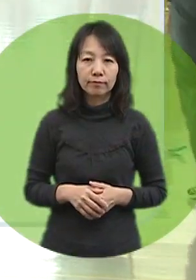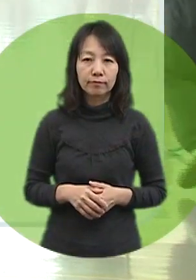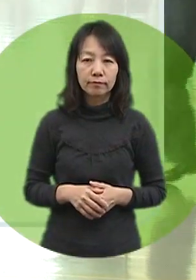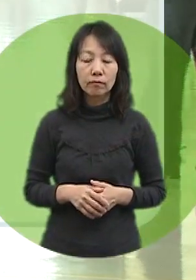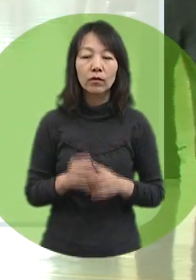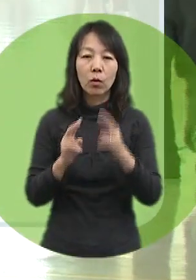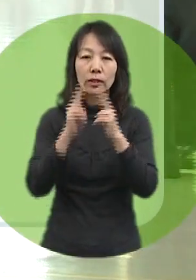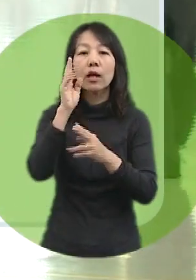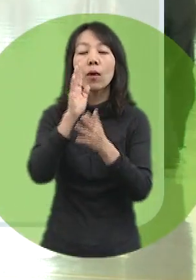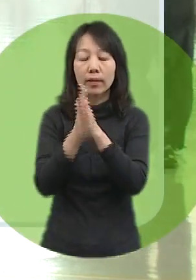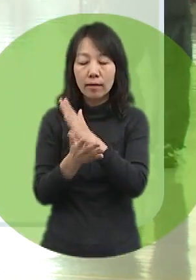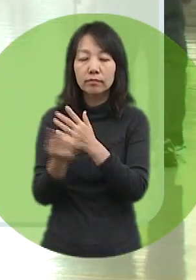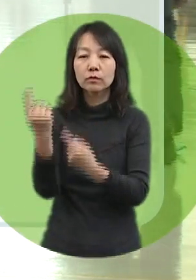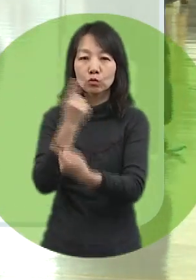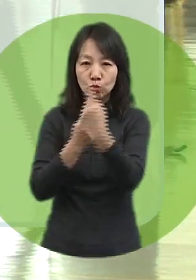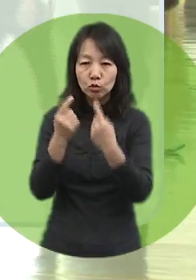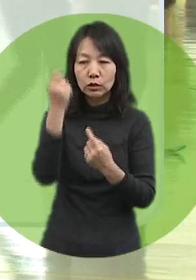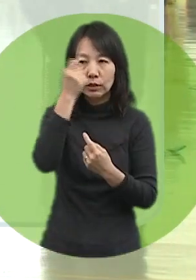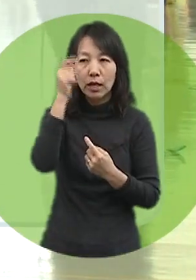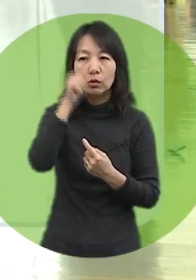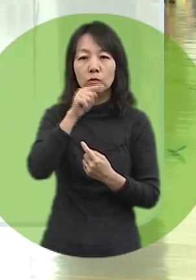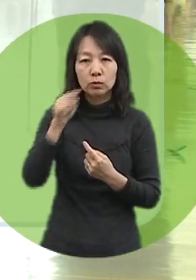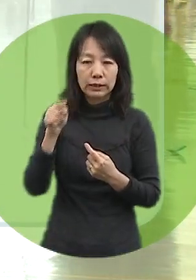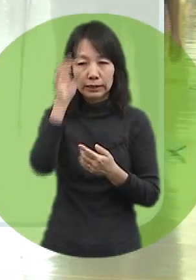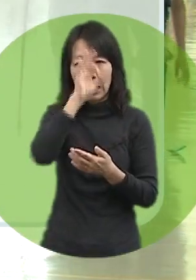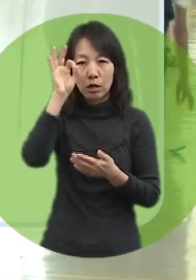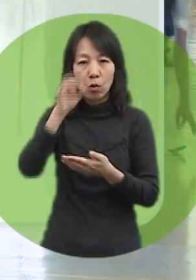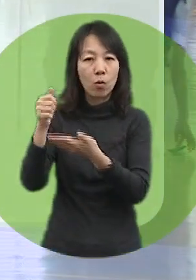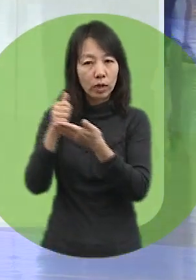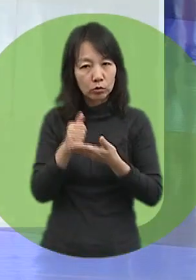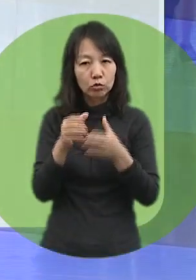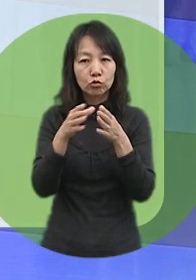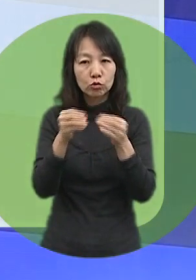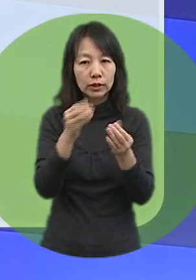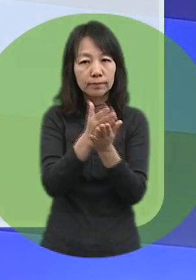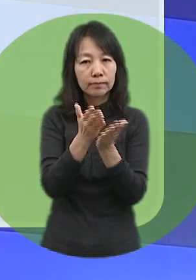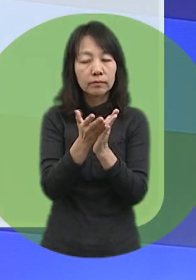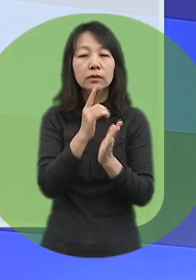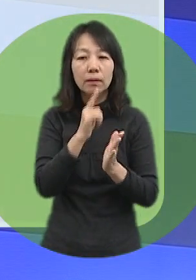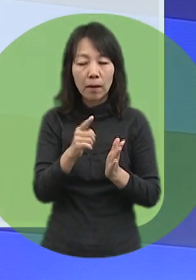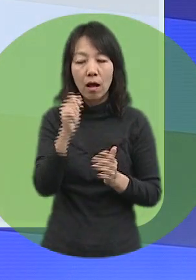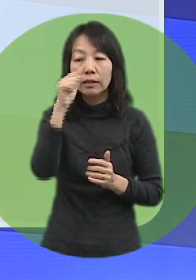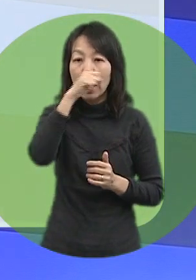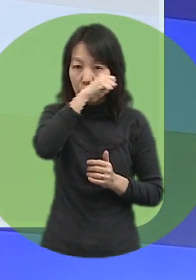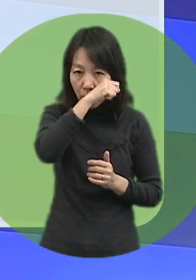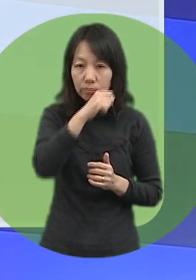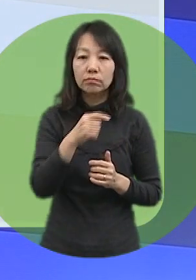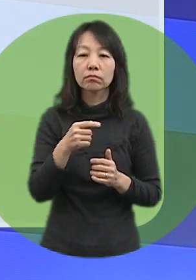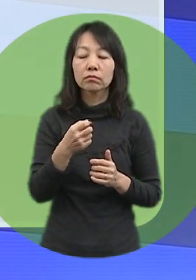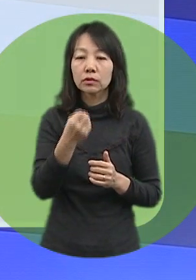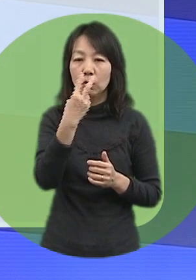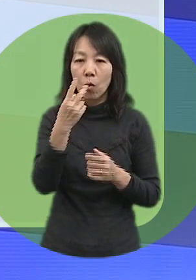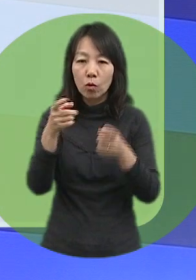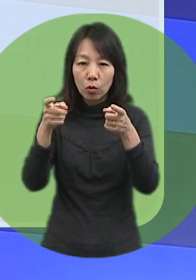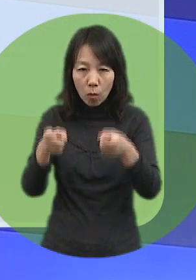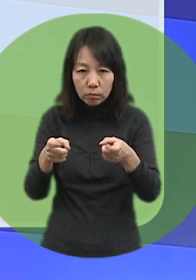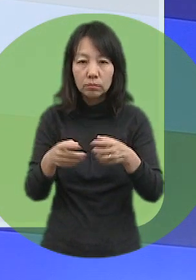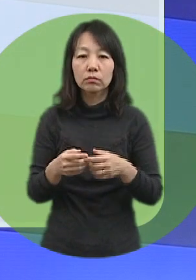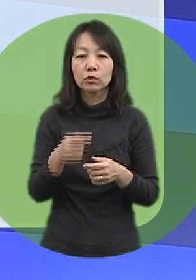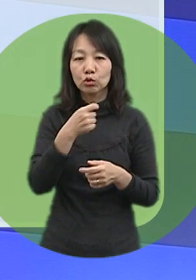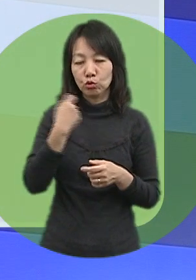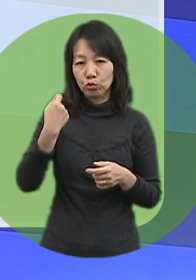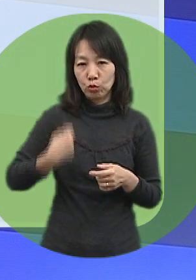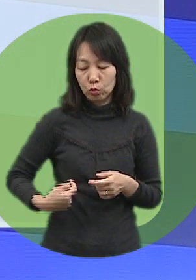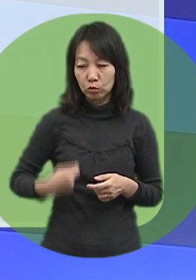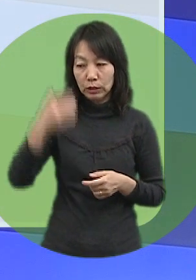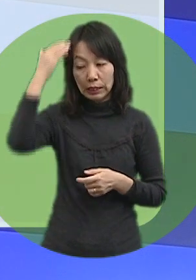沖縄県に訪れる外国人観光客は国籍別に台湾、香港、中国、韓国といった